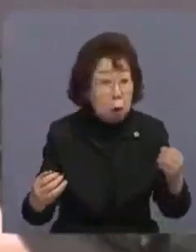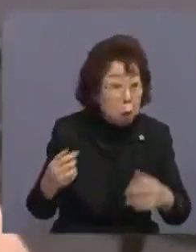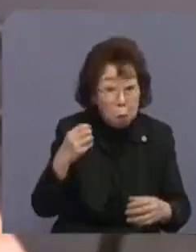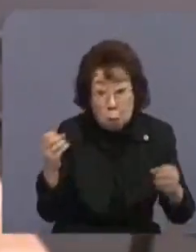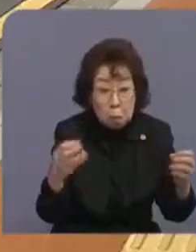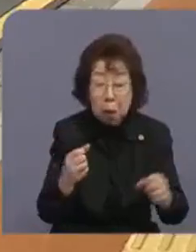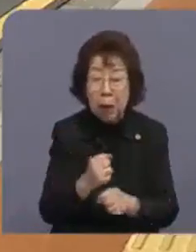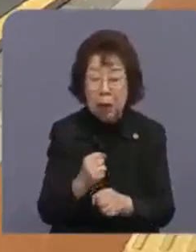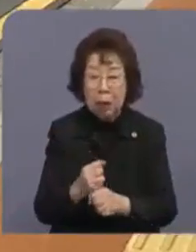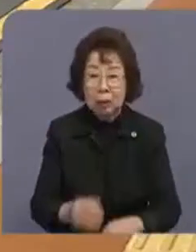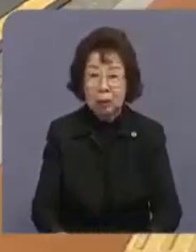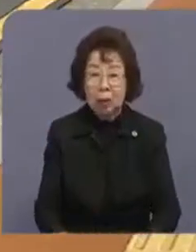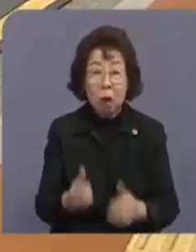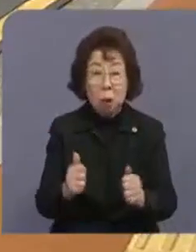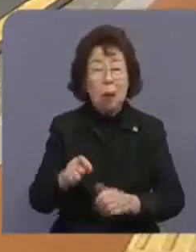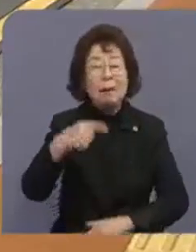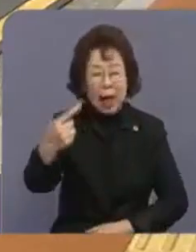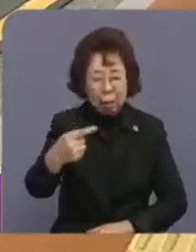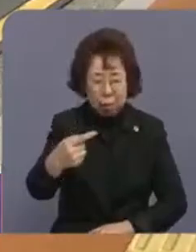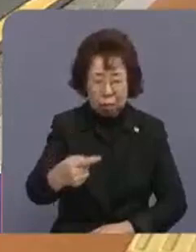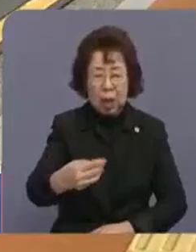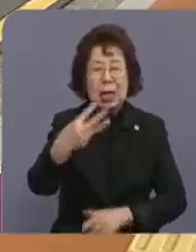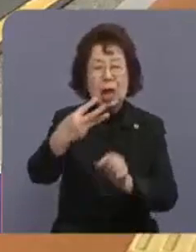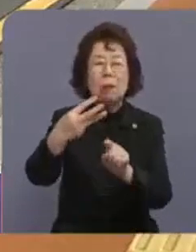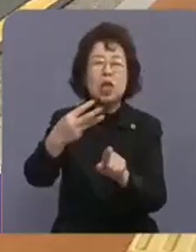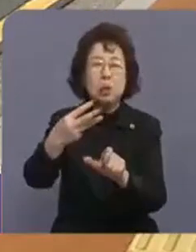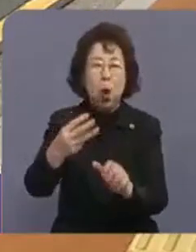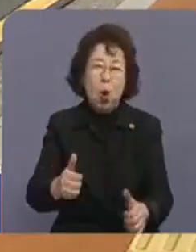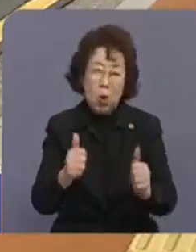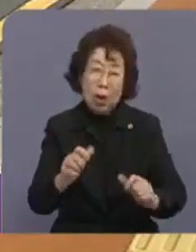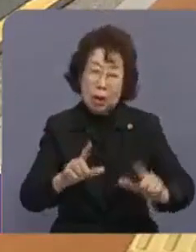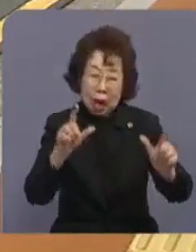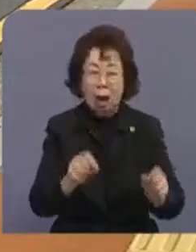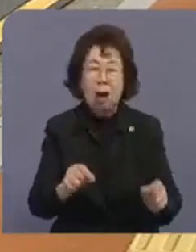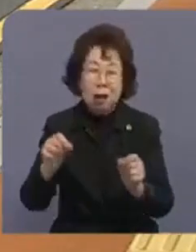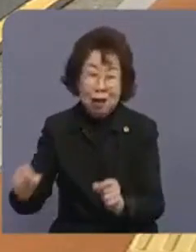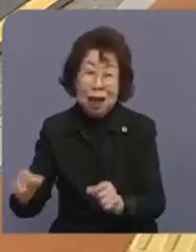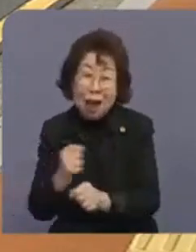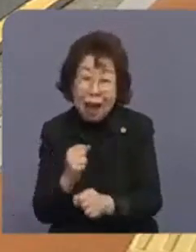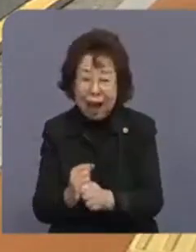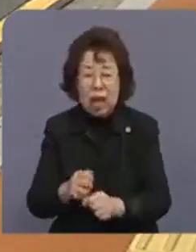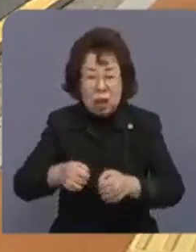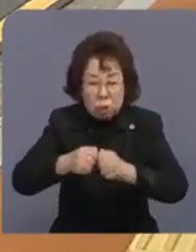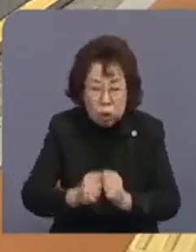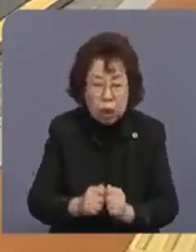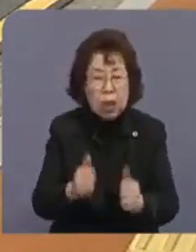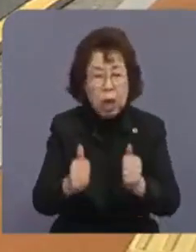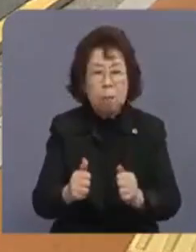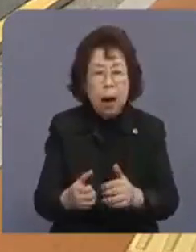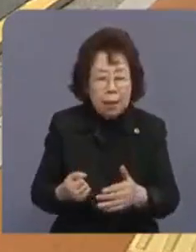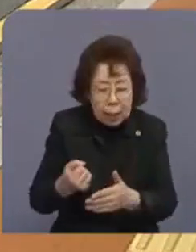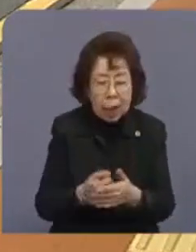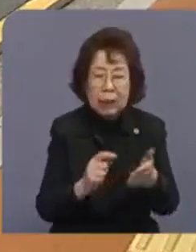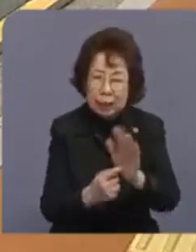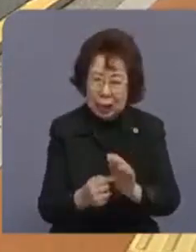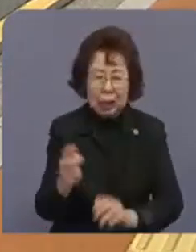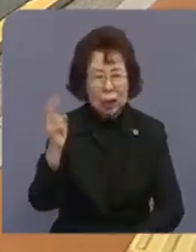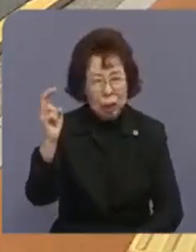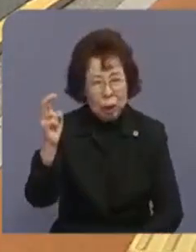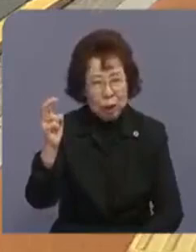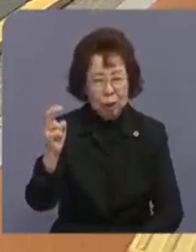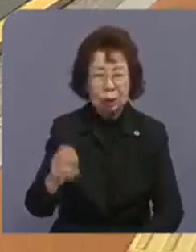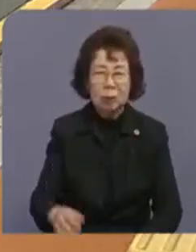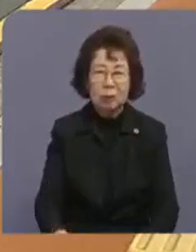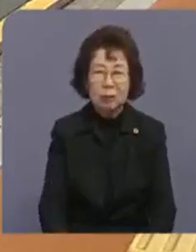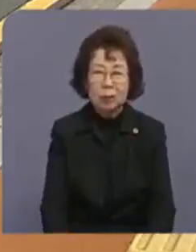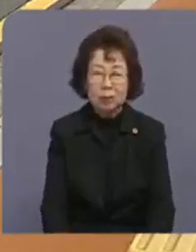했습니다 법원은 다음 달 15일 공판 준비기를 한 차례 더 열어 구체적인 재판 일정을 확정할 예정입니다 KBS